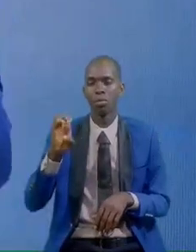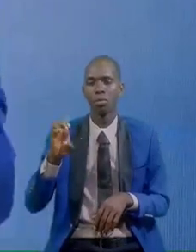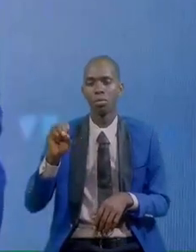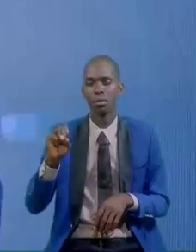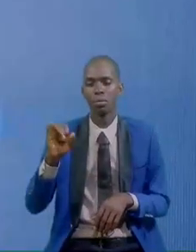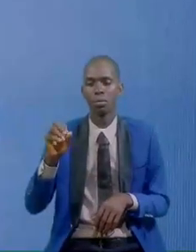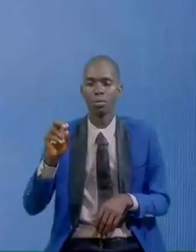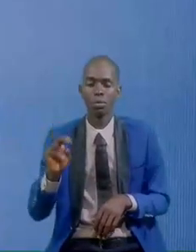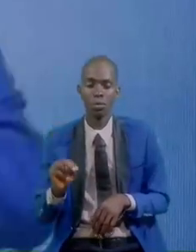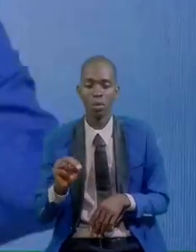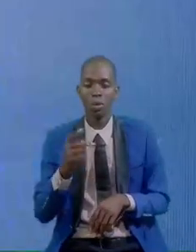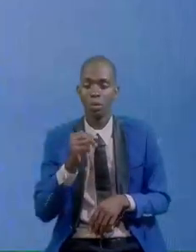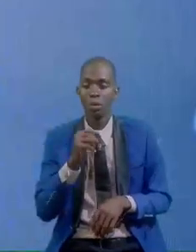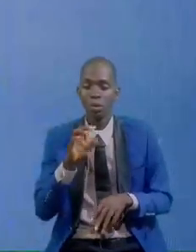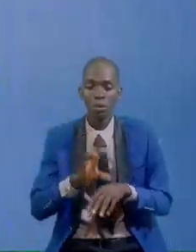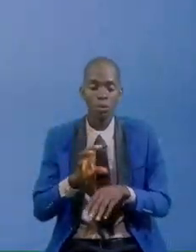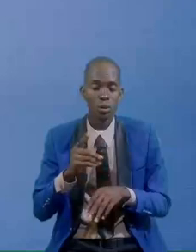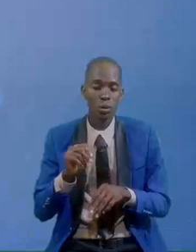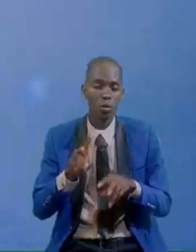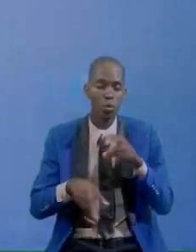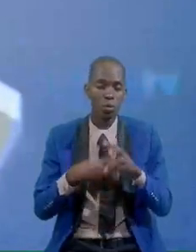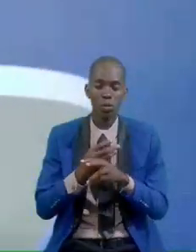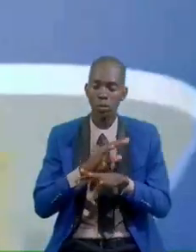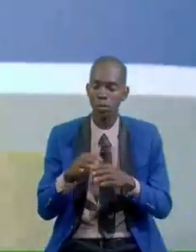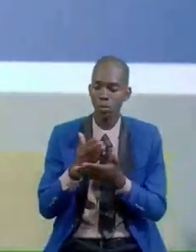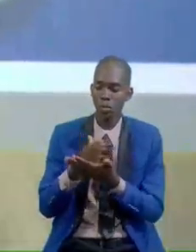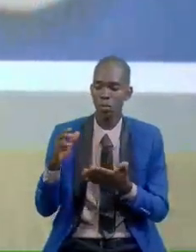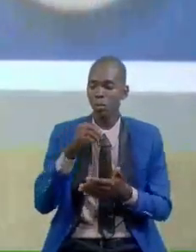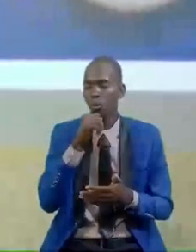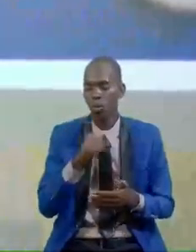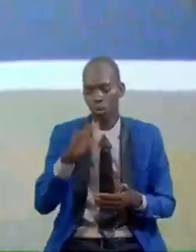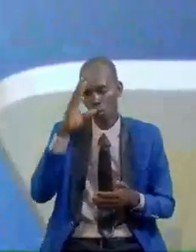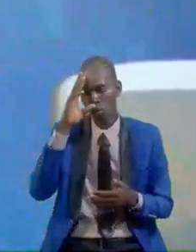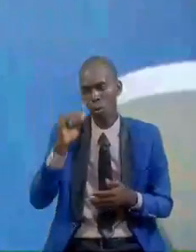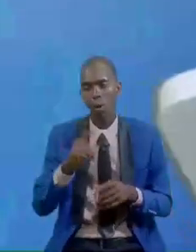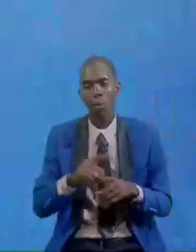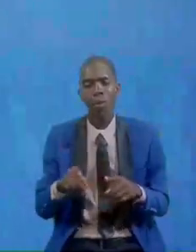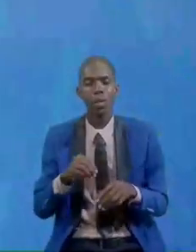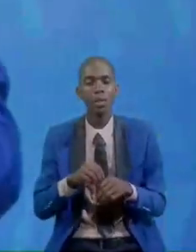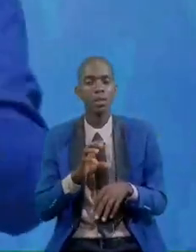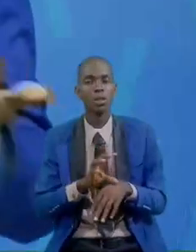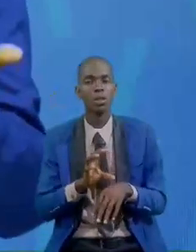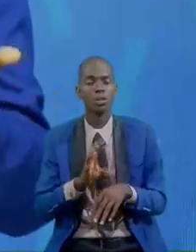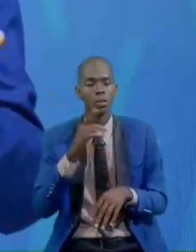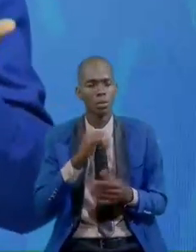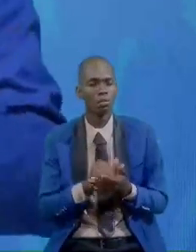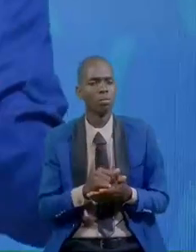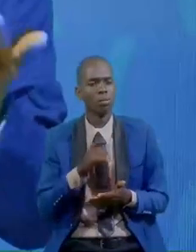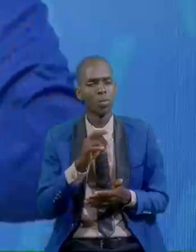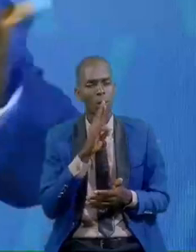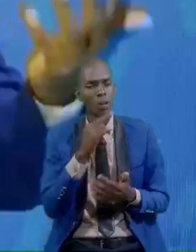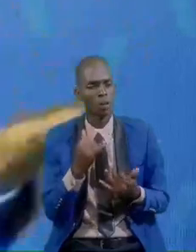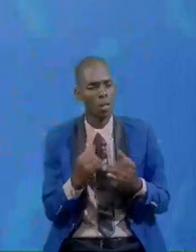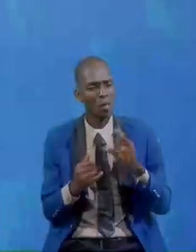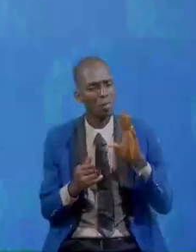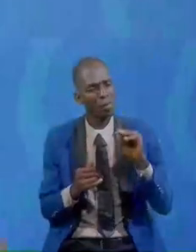le vieux, mais l'Église. Les gens qui disent, une fois que tu as 50 ou